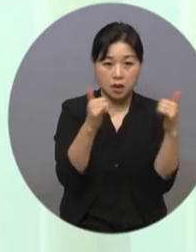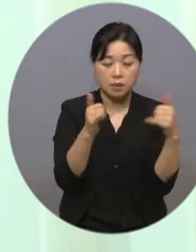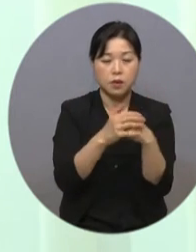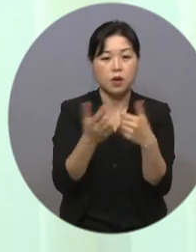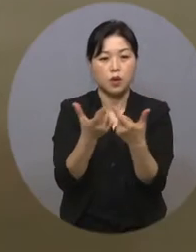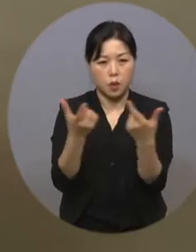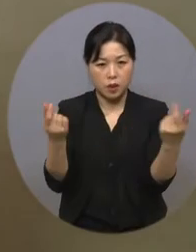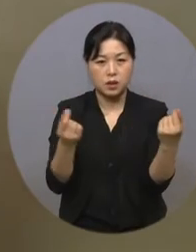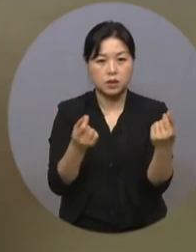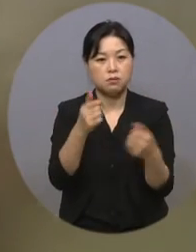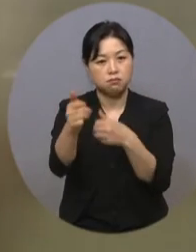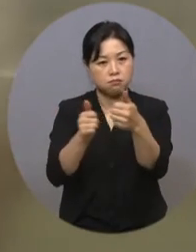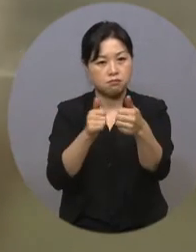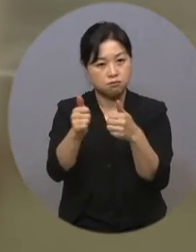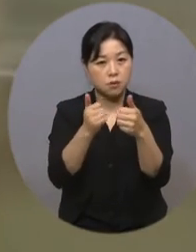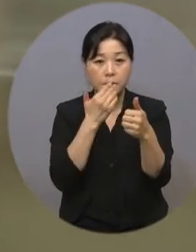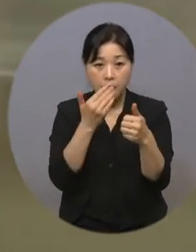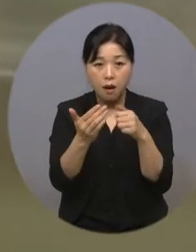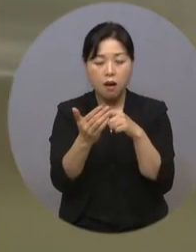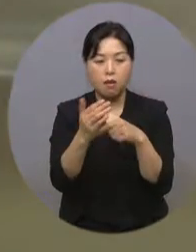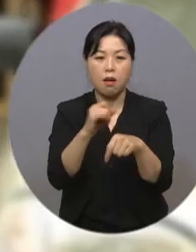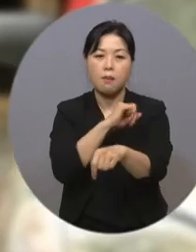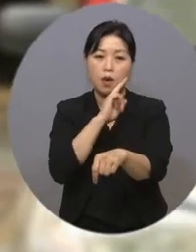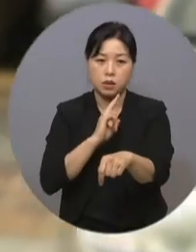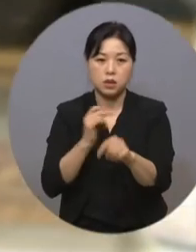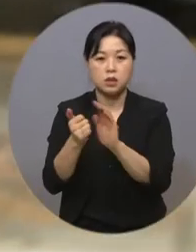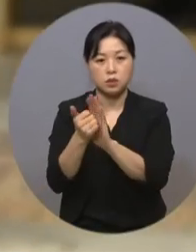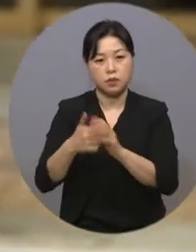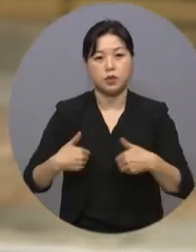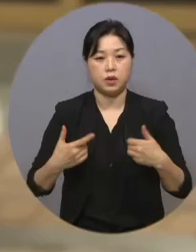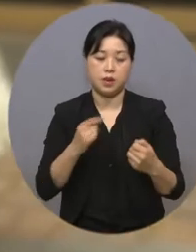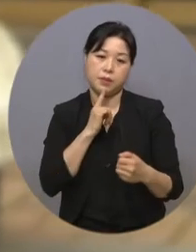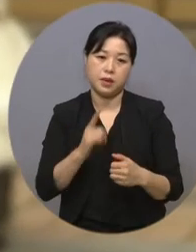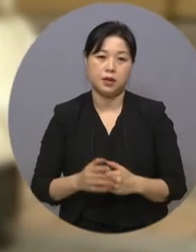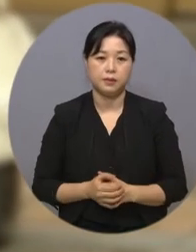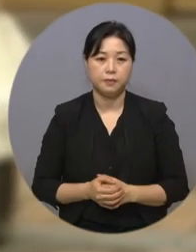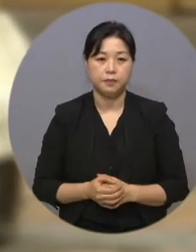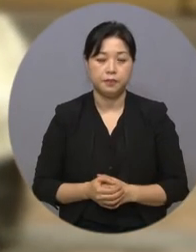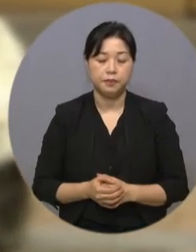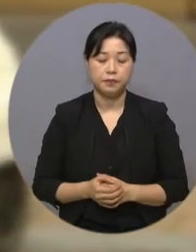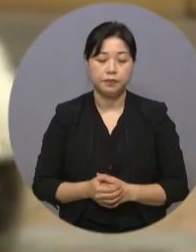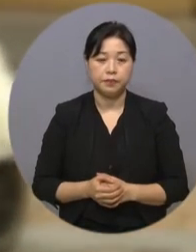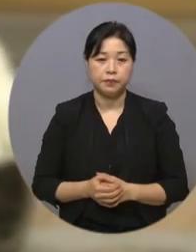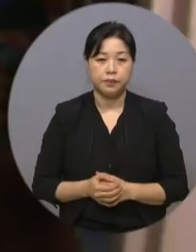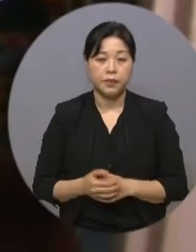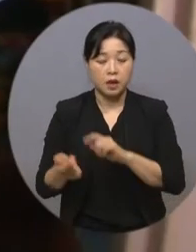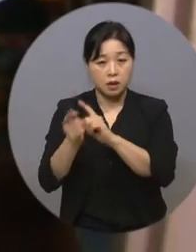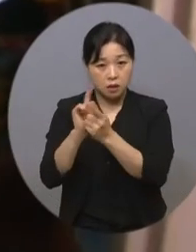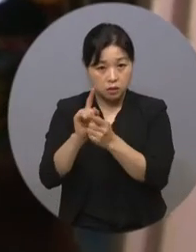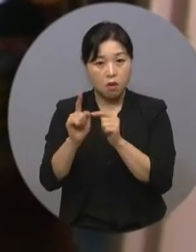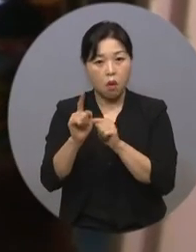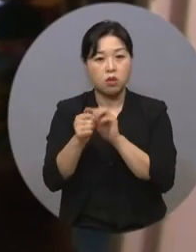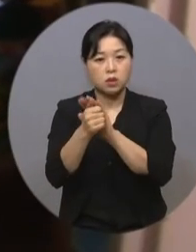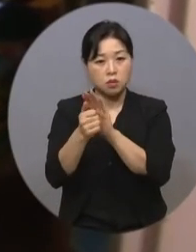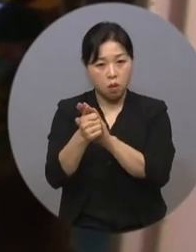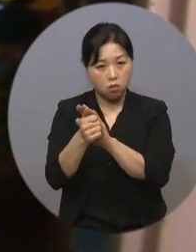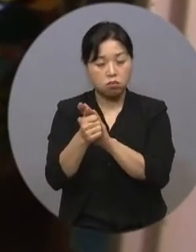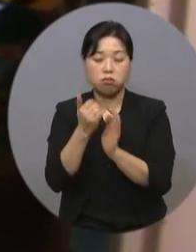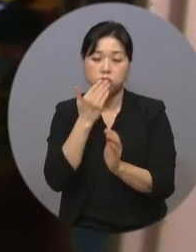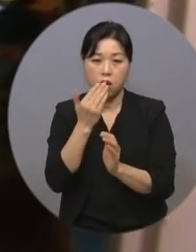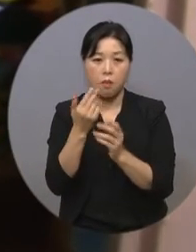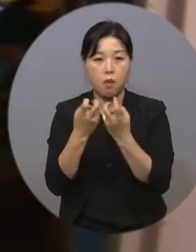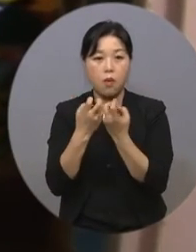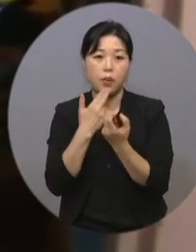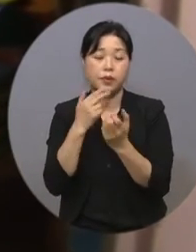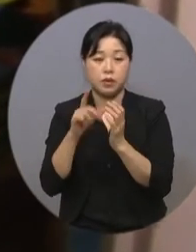편의를 제공할 의무가 있다고 봤습니다 아울러 대체 이동수단이 제공되지 않을 경우 휠체어를